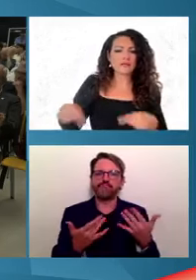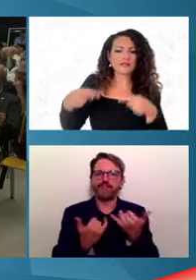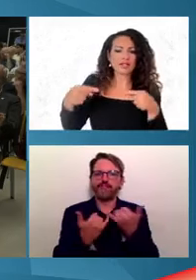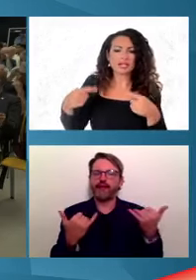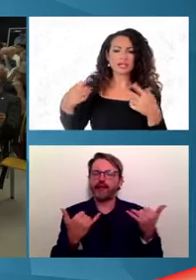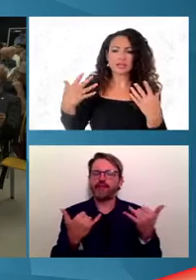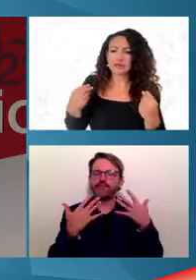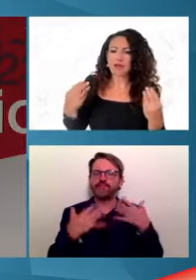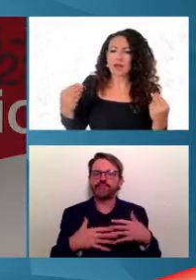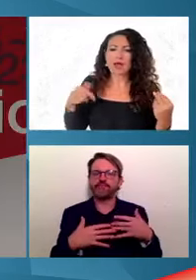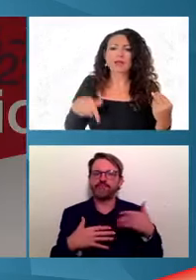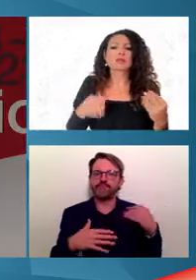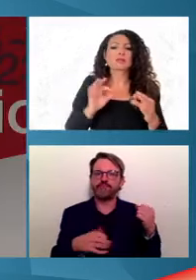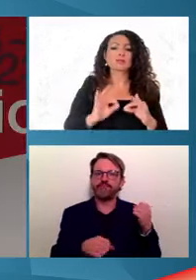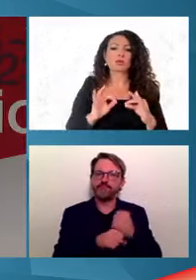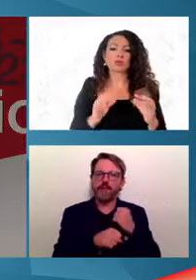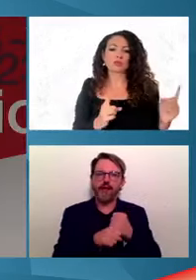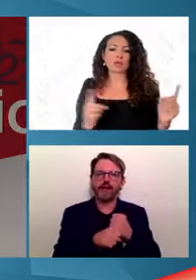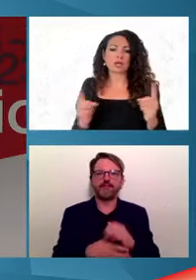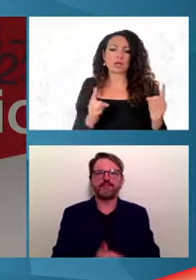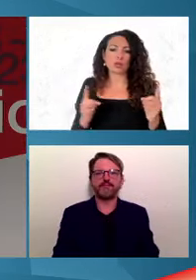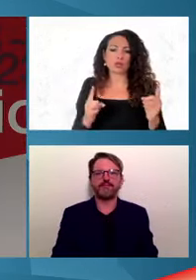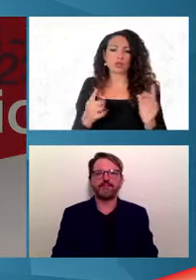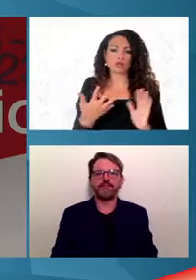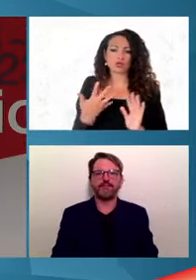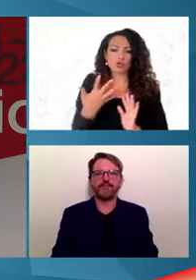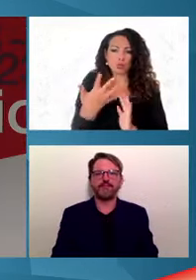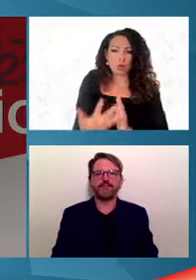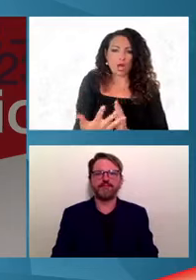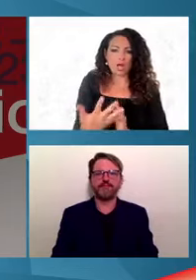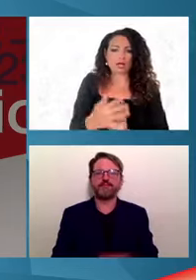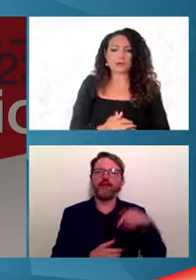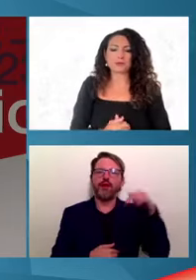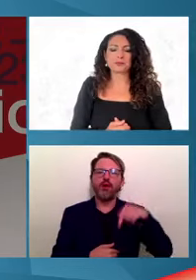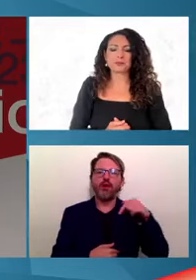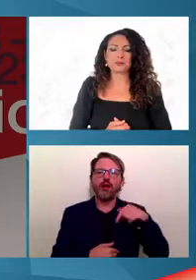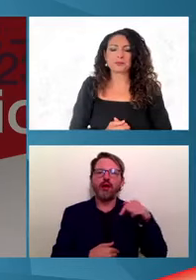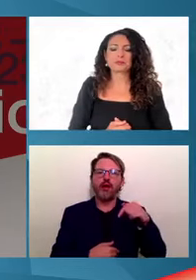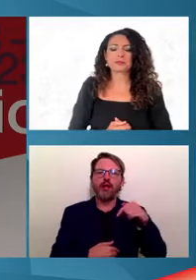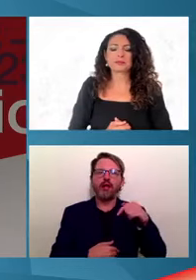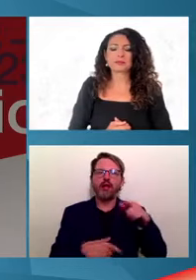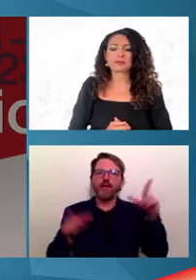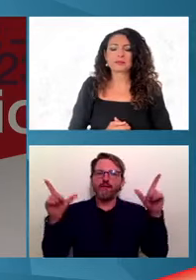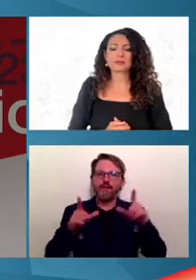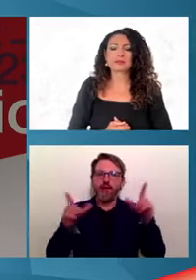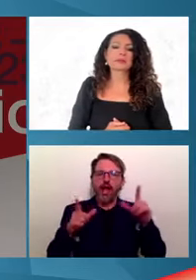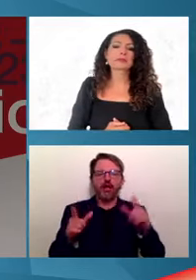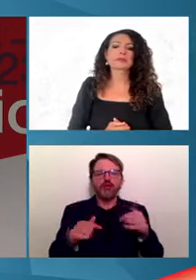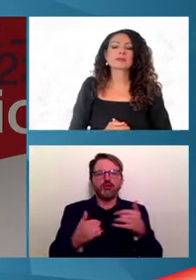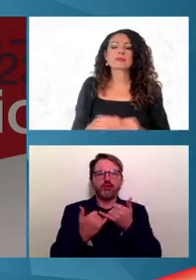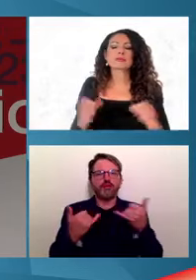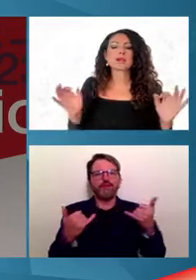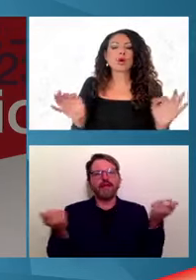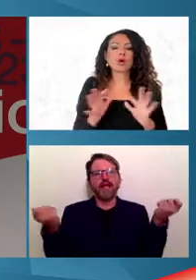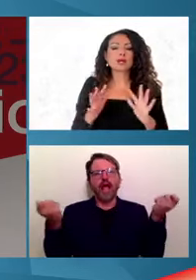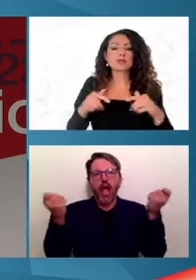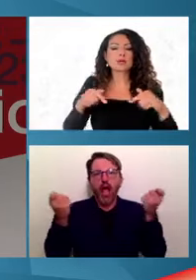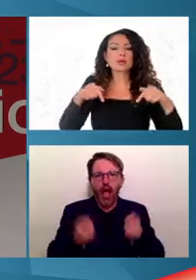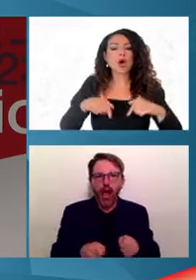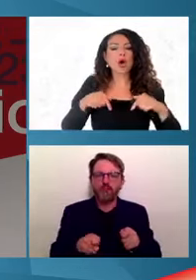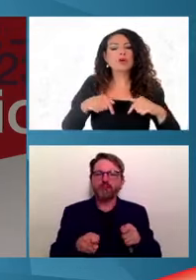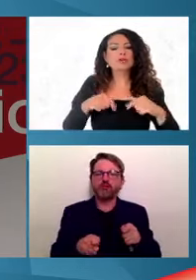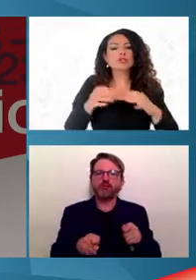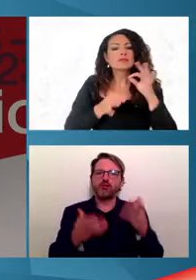heutige Veranstaltung bildet den Abschluss dieser Bilanzreihe und will noch viel mehr als eine Bilanz